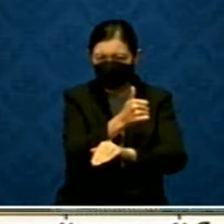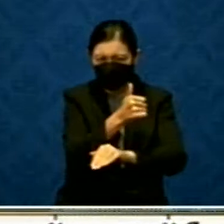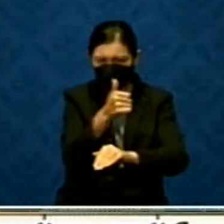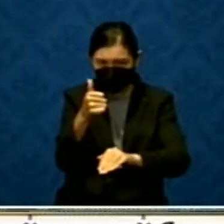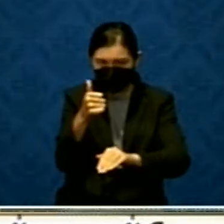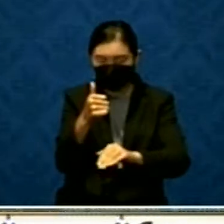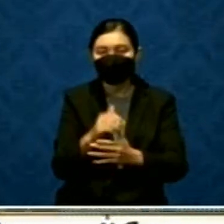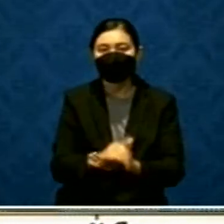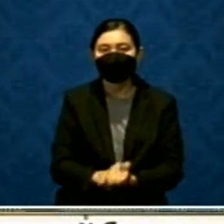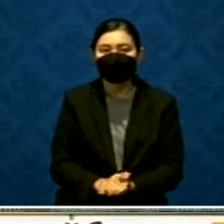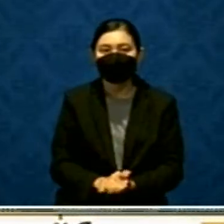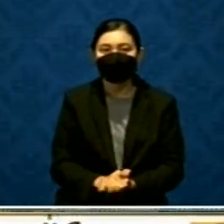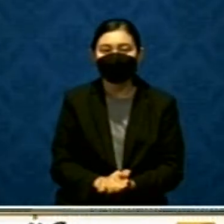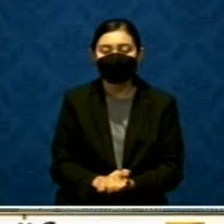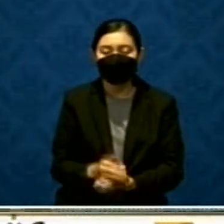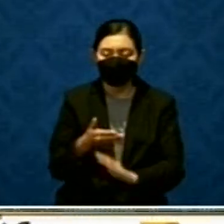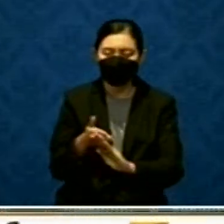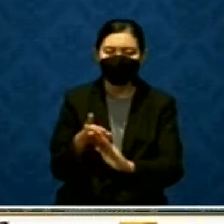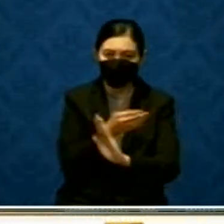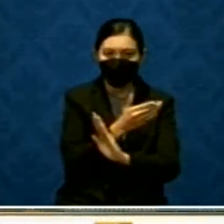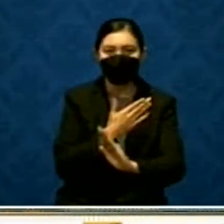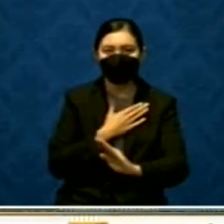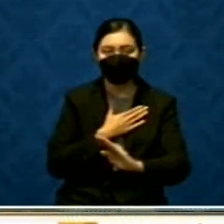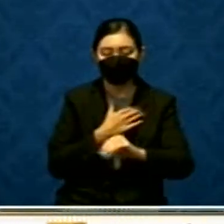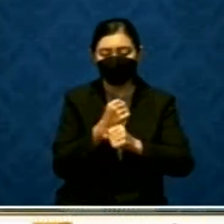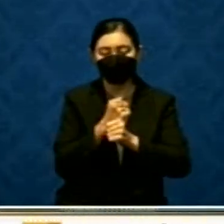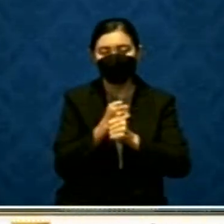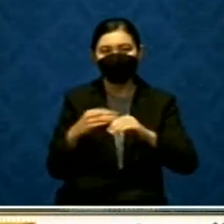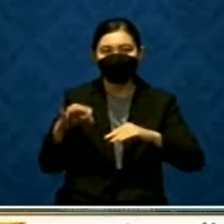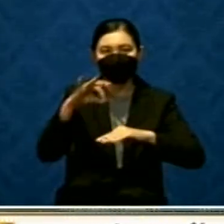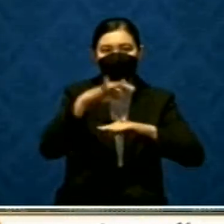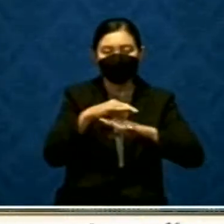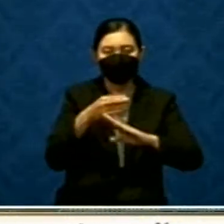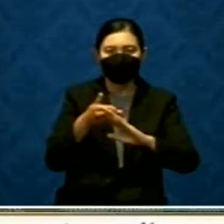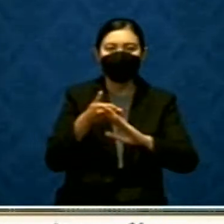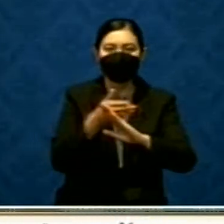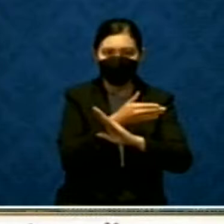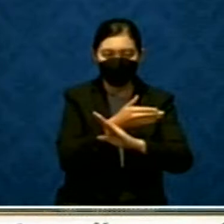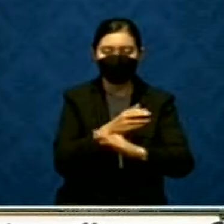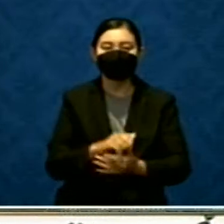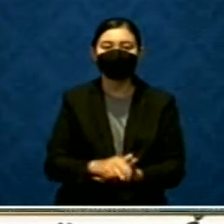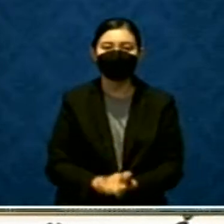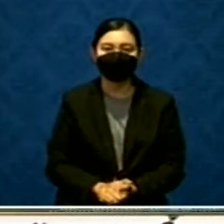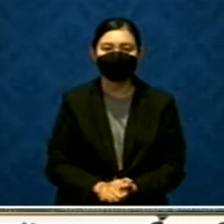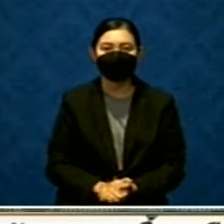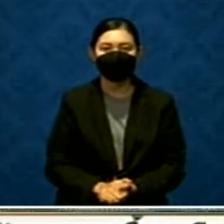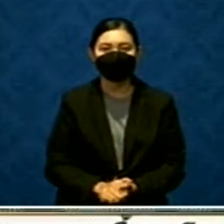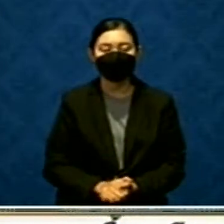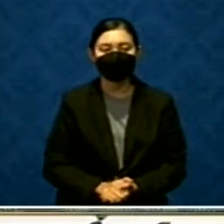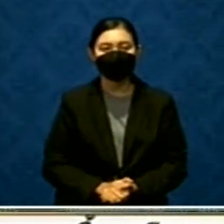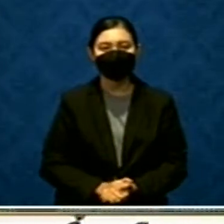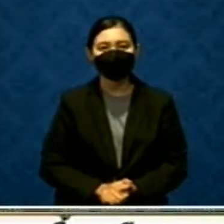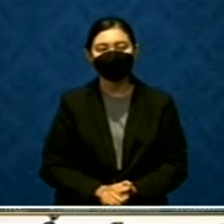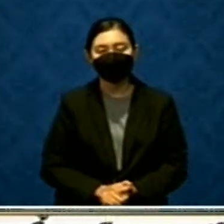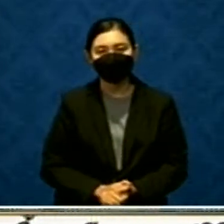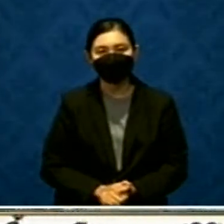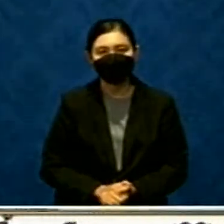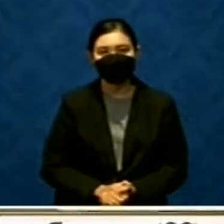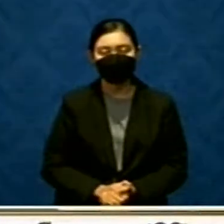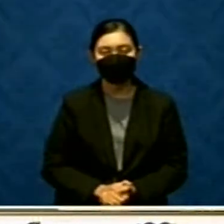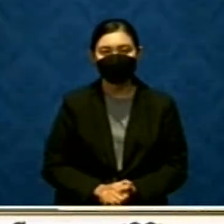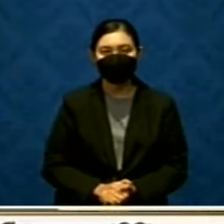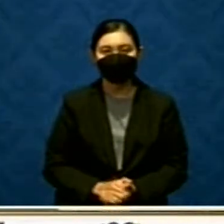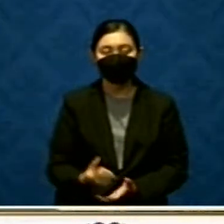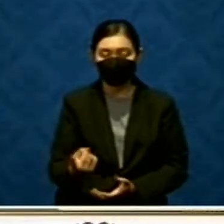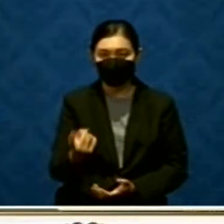ขึ้นก่อนจากที่ผมจะมาด้วยซ้ำไปนะครับมีคำถามต่อไปครับว่าเมื่อเอางบประมาณเนี่ย